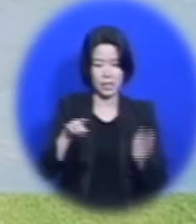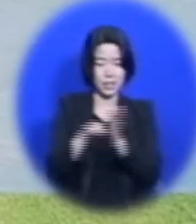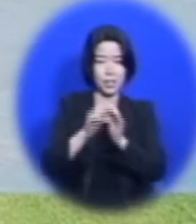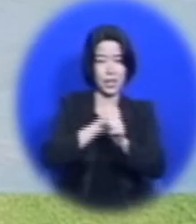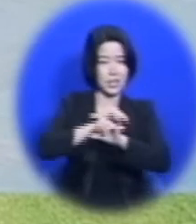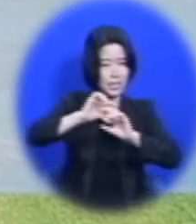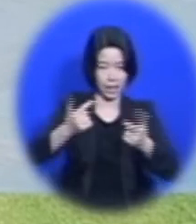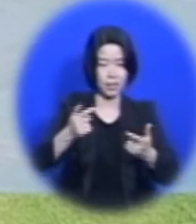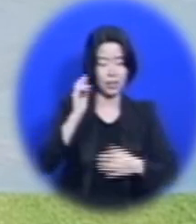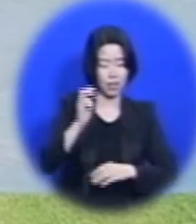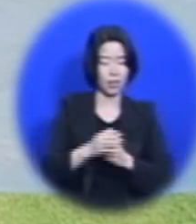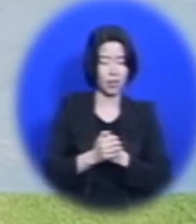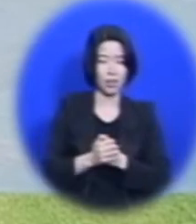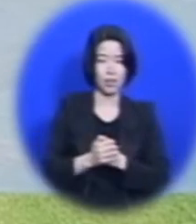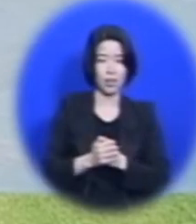신뢰하지 않는구나.